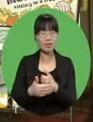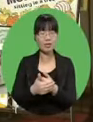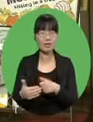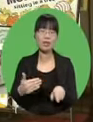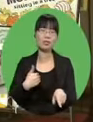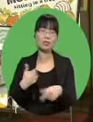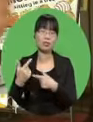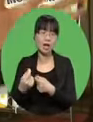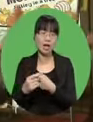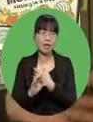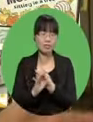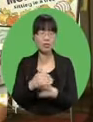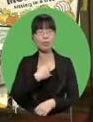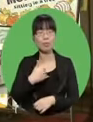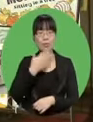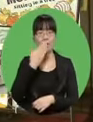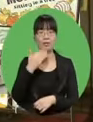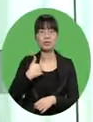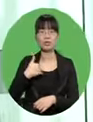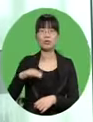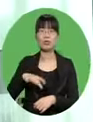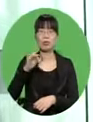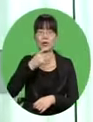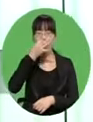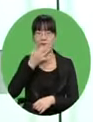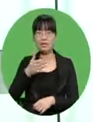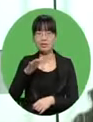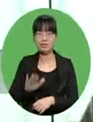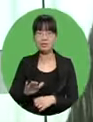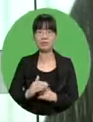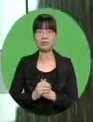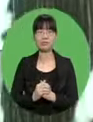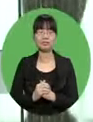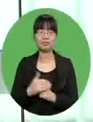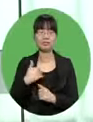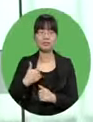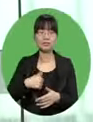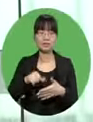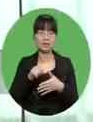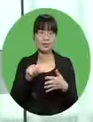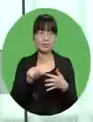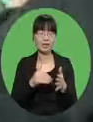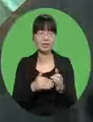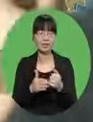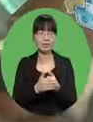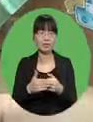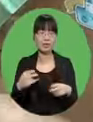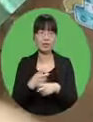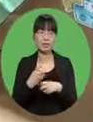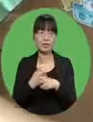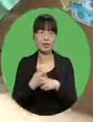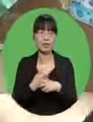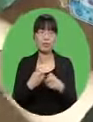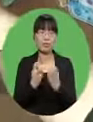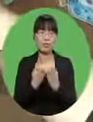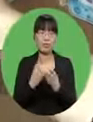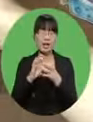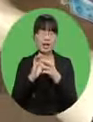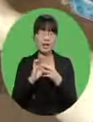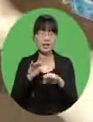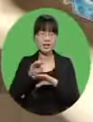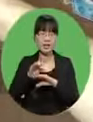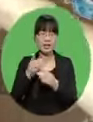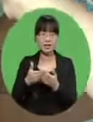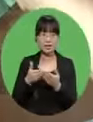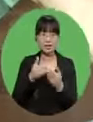따라주면 해 하는데, 저도 사실 처음에는 힘들었죠. 근데 그게 우리 애들은 남자애들에서 교통수단에 관련된 책, 그러니까 무슨